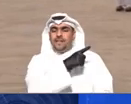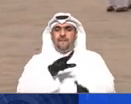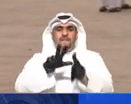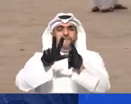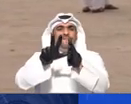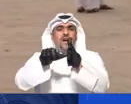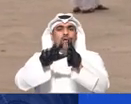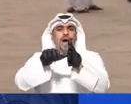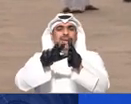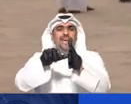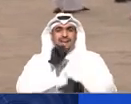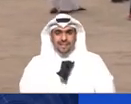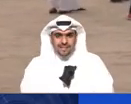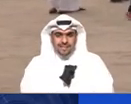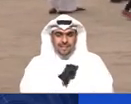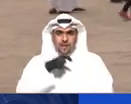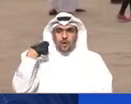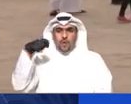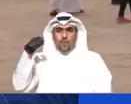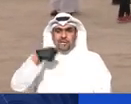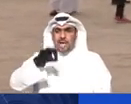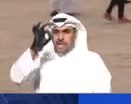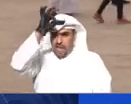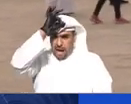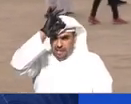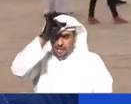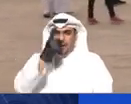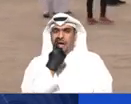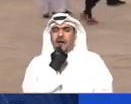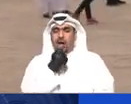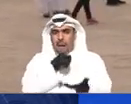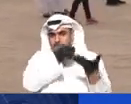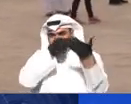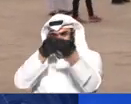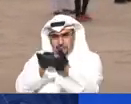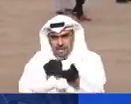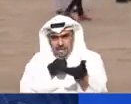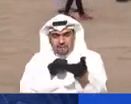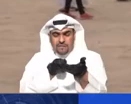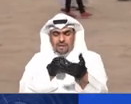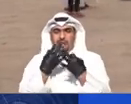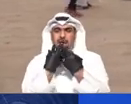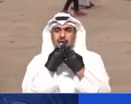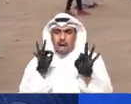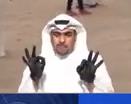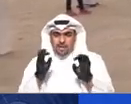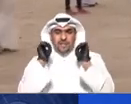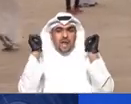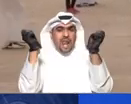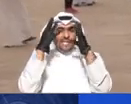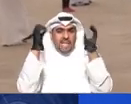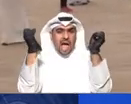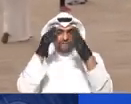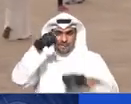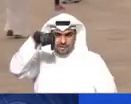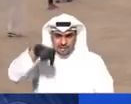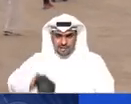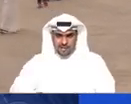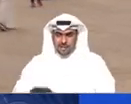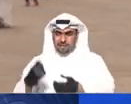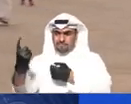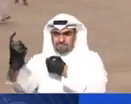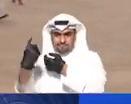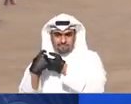الإخوان الداخلية، الإطفاء، دفاع المدني، وإشراف البلديات كلها، حتى الإخوان